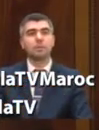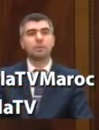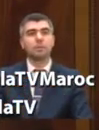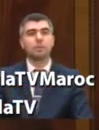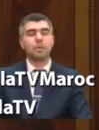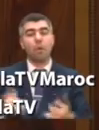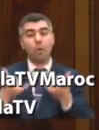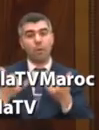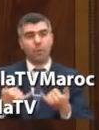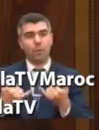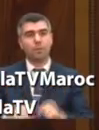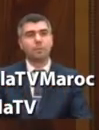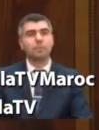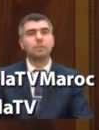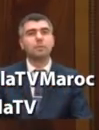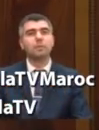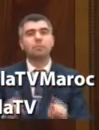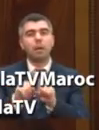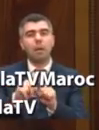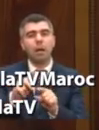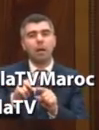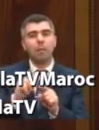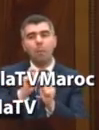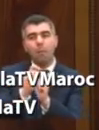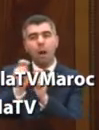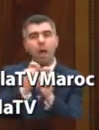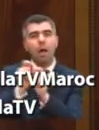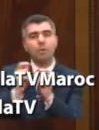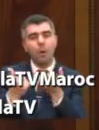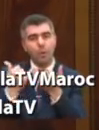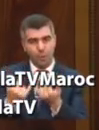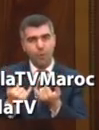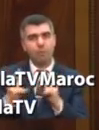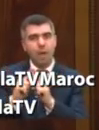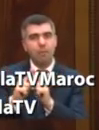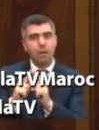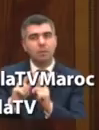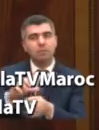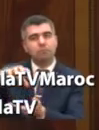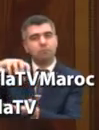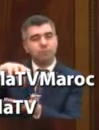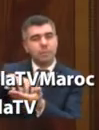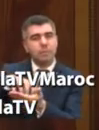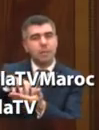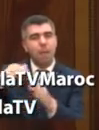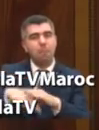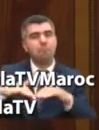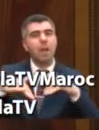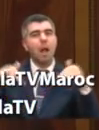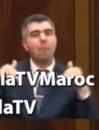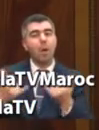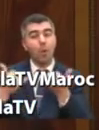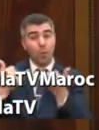كنا اليوم نناقش أوضاع الأسرى المعتقلين الفلسطينيين داخل قبة مجلسنا الموقر